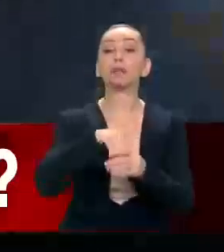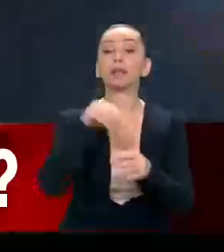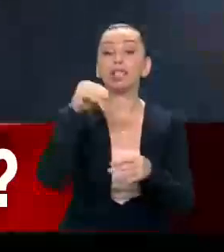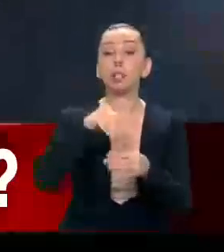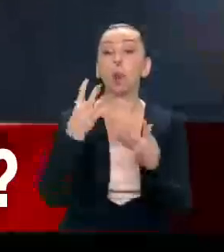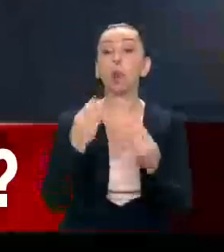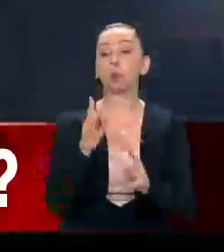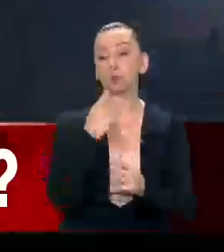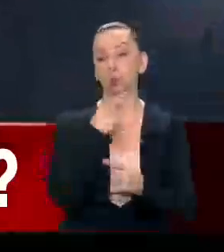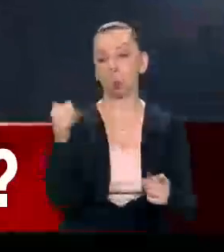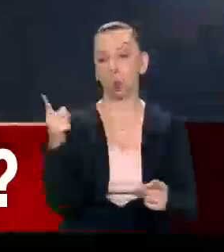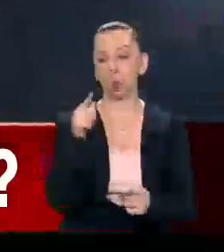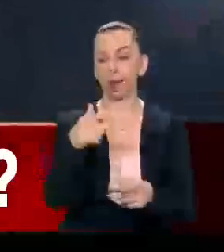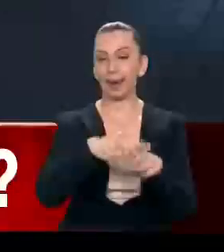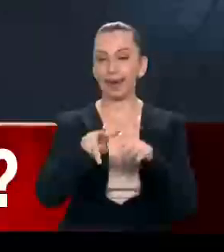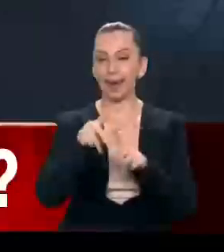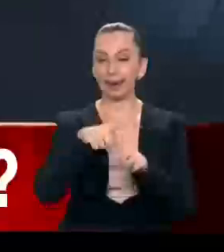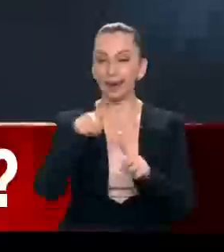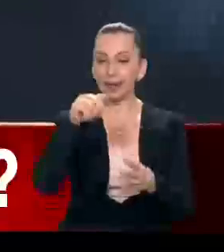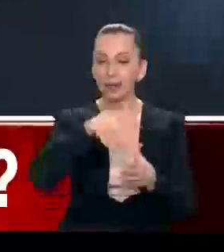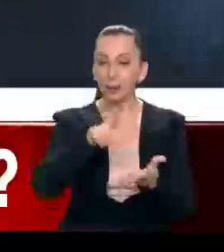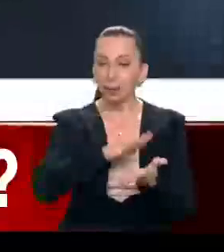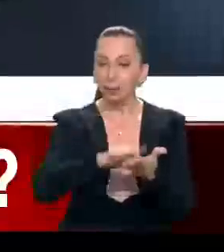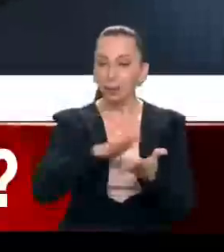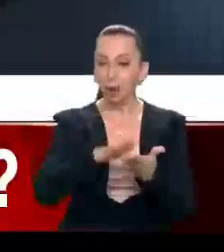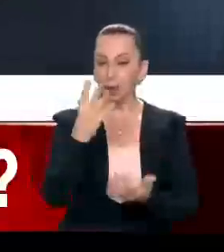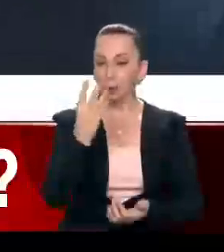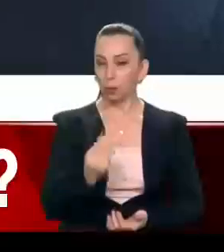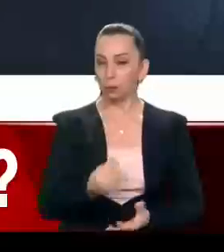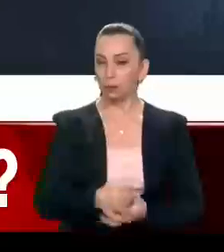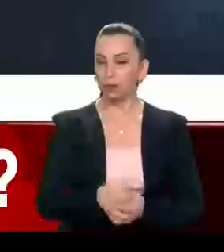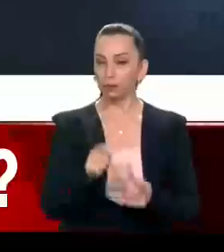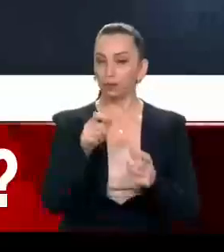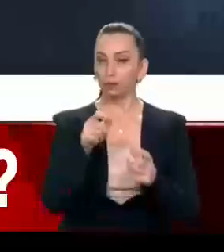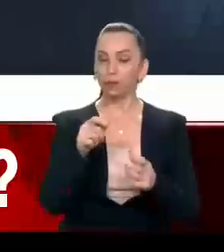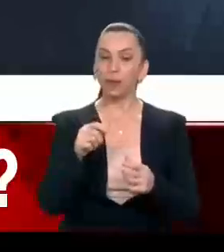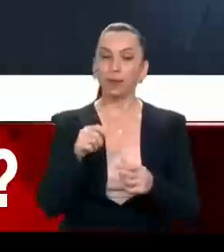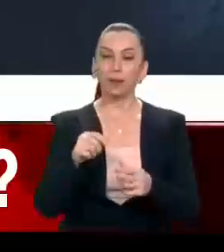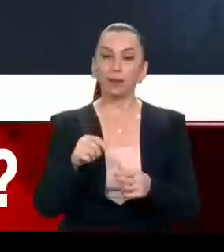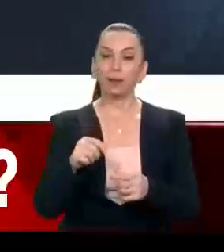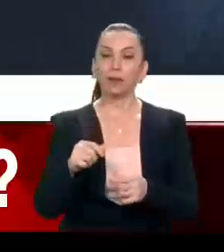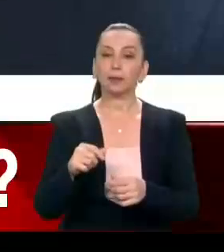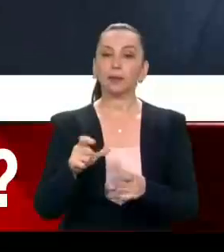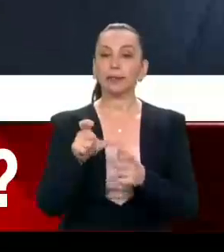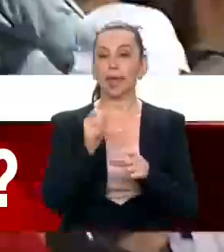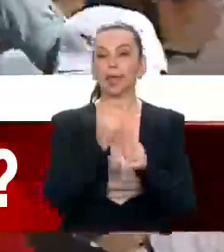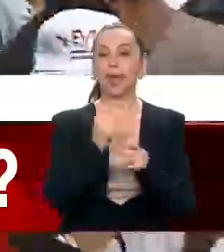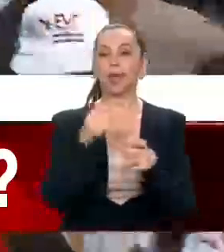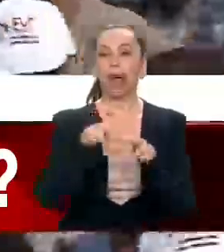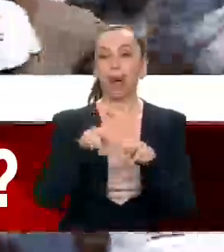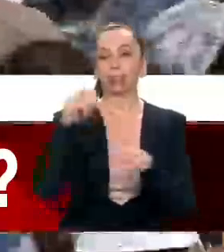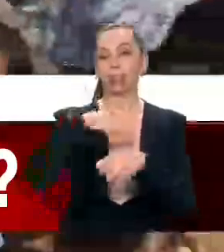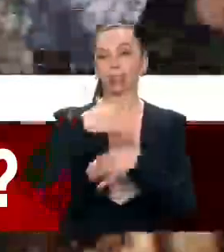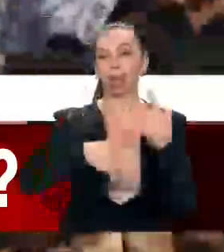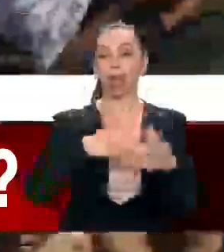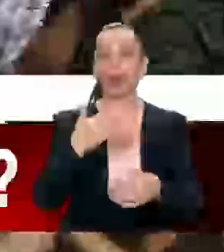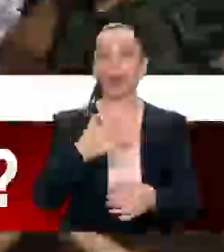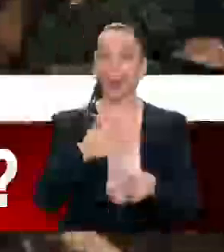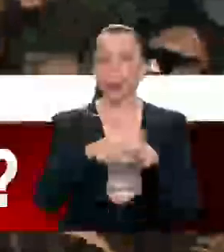söyledi yalnızca EYT için bir düzenlemenin yapılacak olması da Sosyal Güvenlik sisteminde karışıklığa neden olur EYT